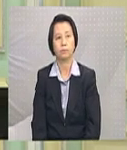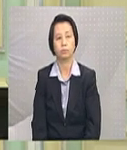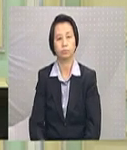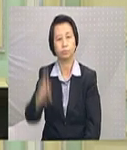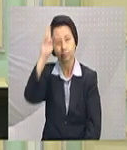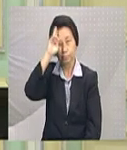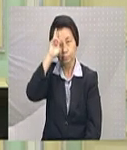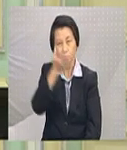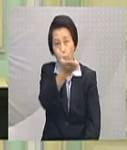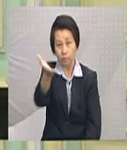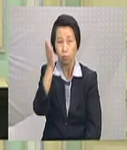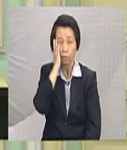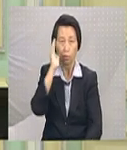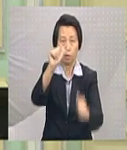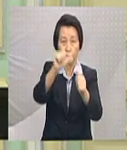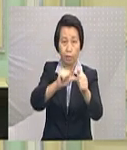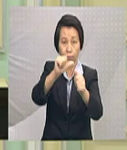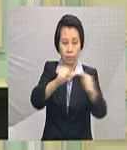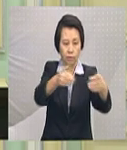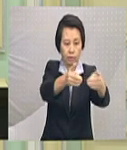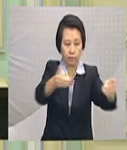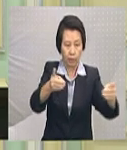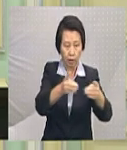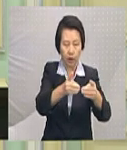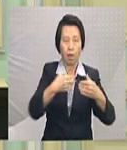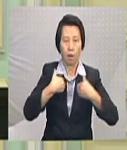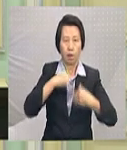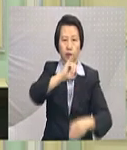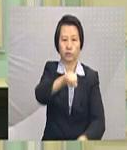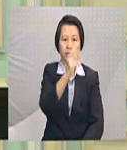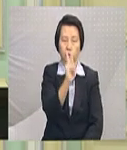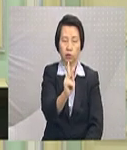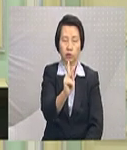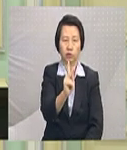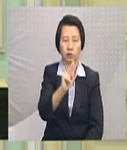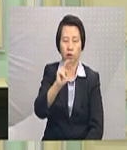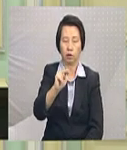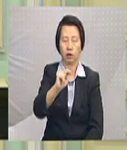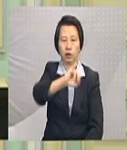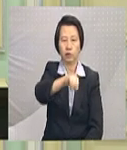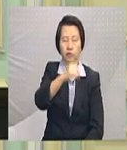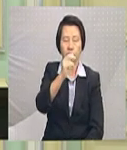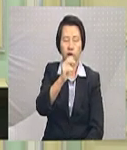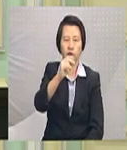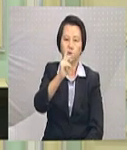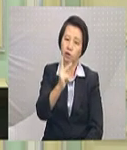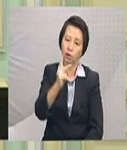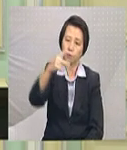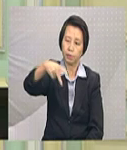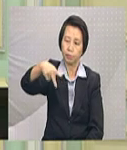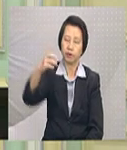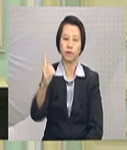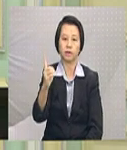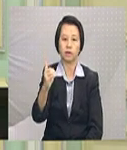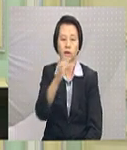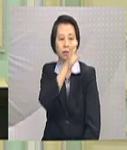Seperti kita tahu, di setiap daerah telah diwujudkan Jawatankuasa Pengurusan Bencana Daerah ataupun JKPBD yang